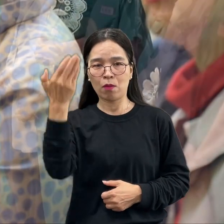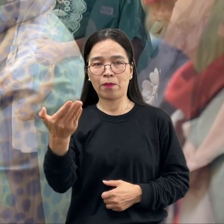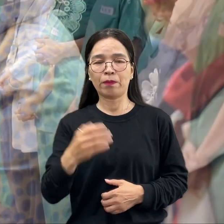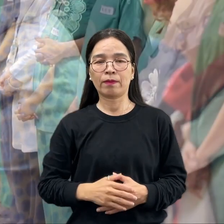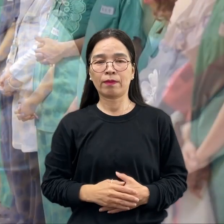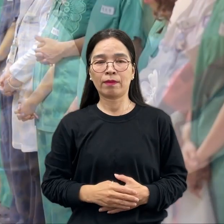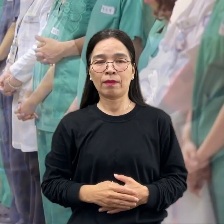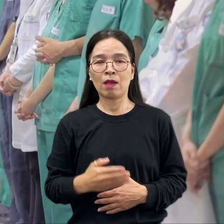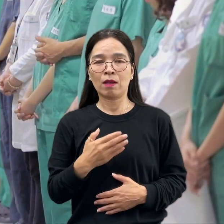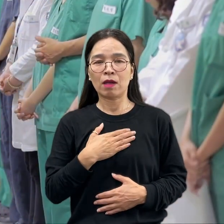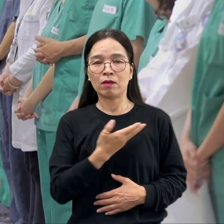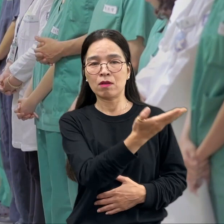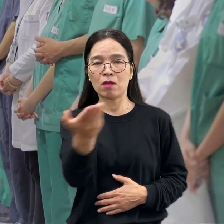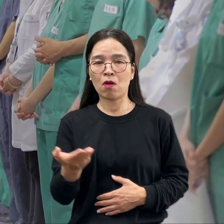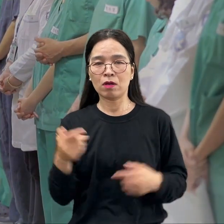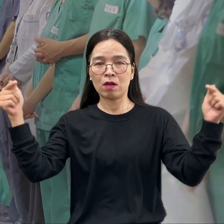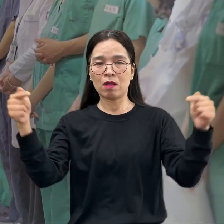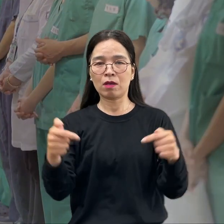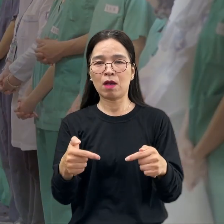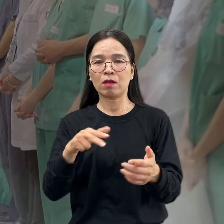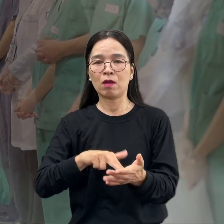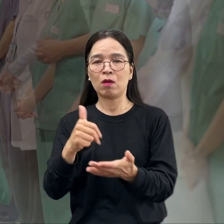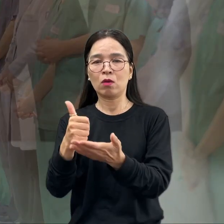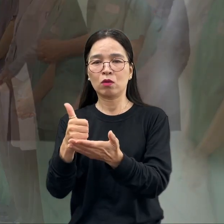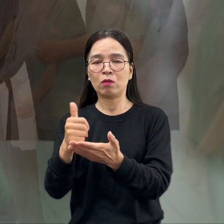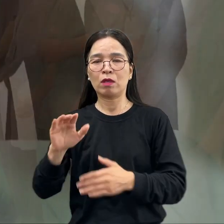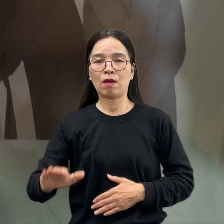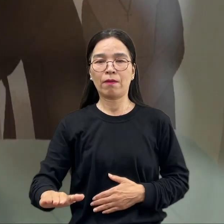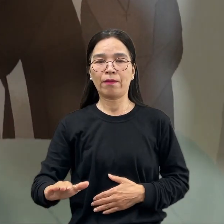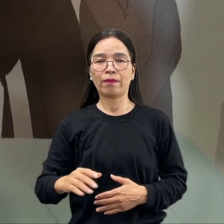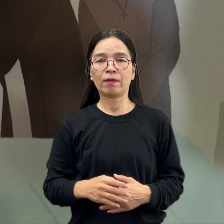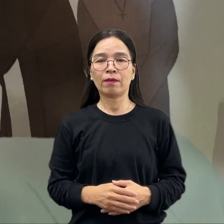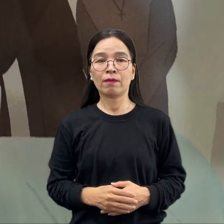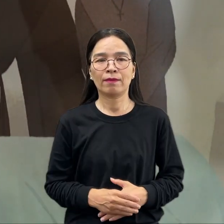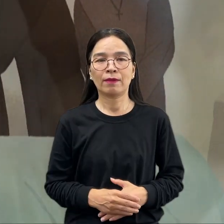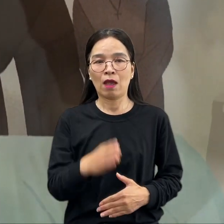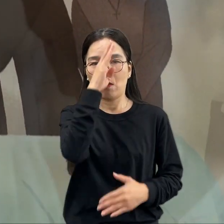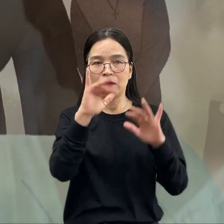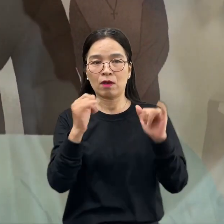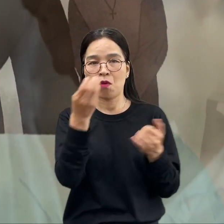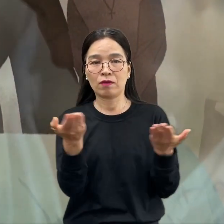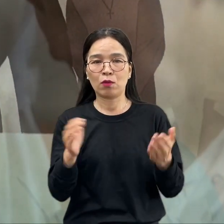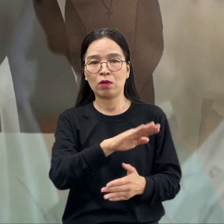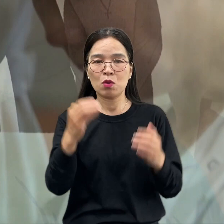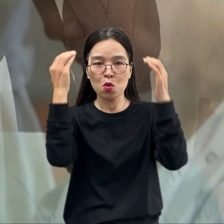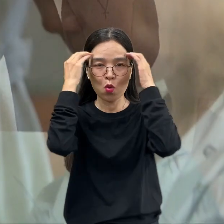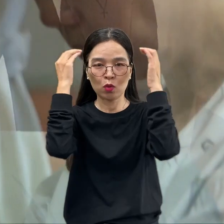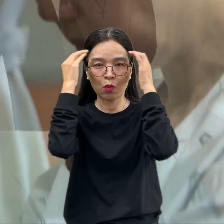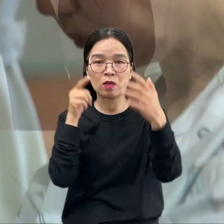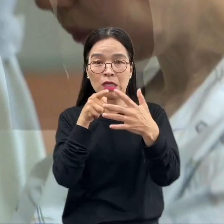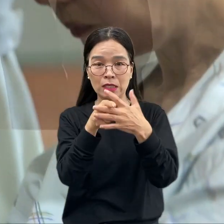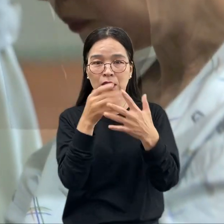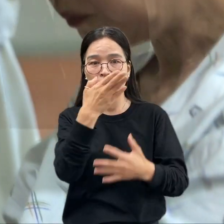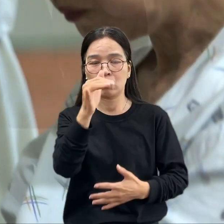있을까요? 나는 너희를 낫게 하는 주님이다. 병자성사로 우리는 고통을